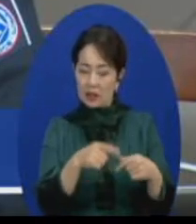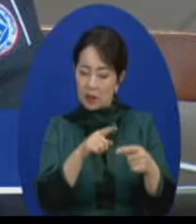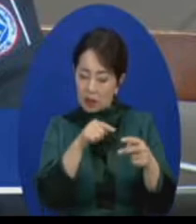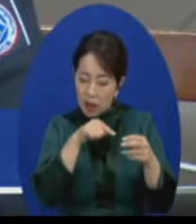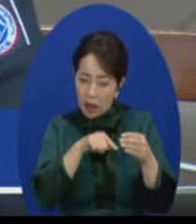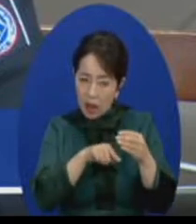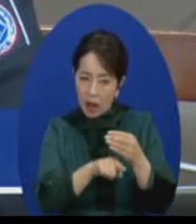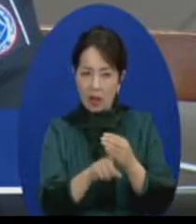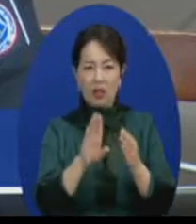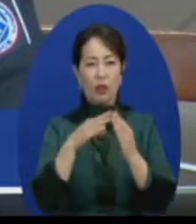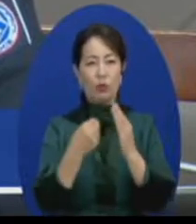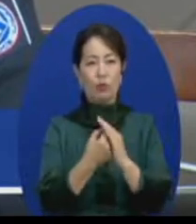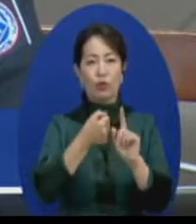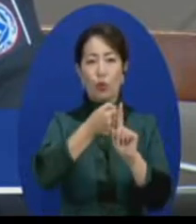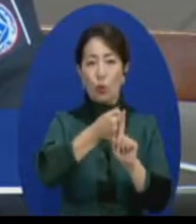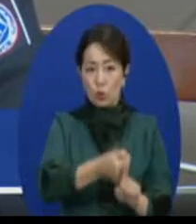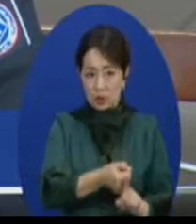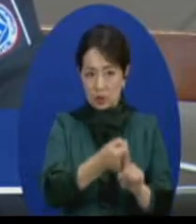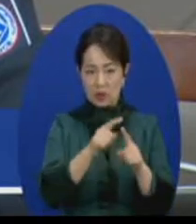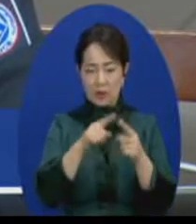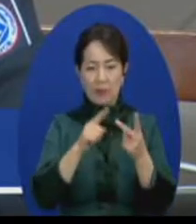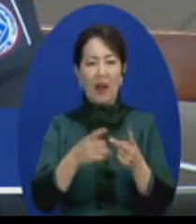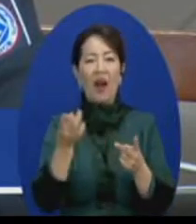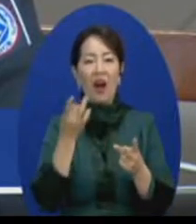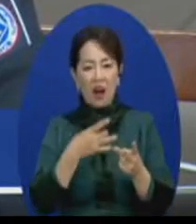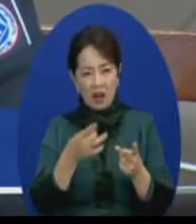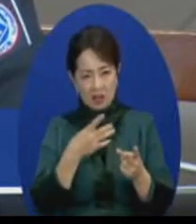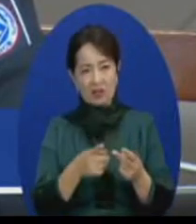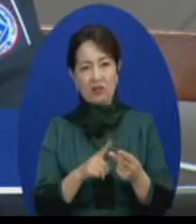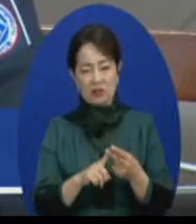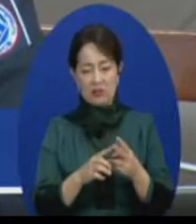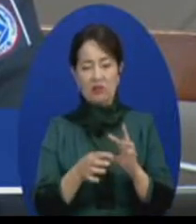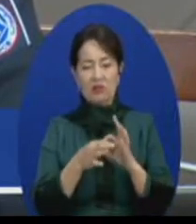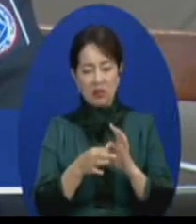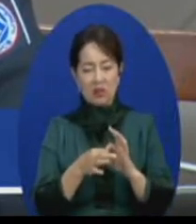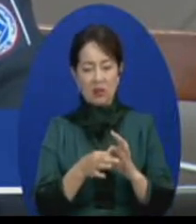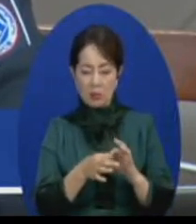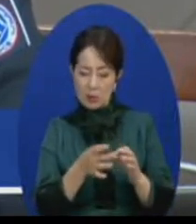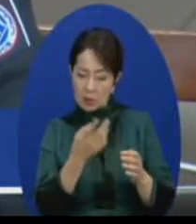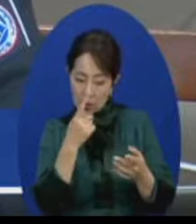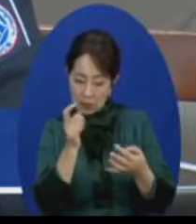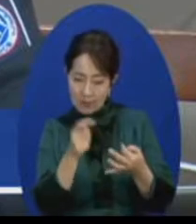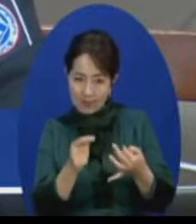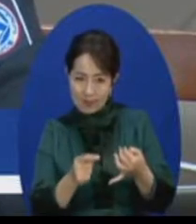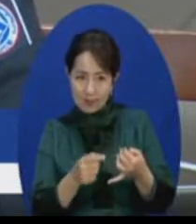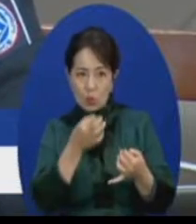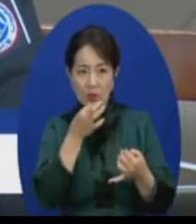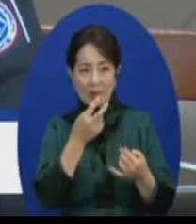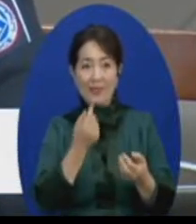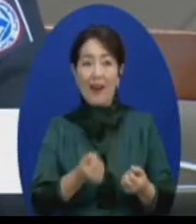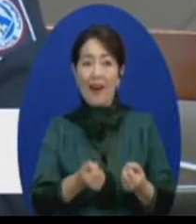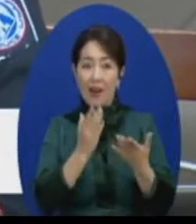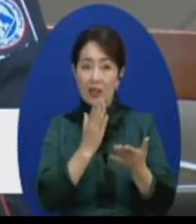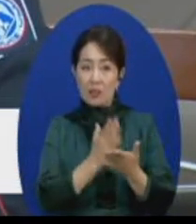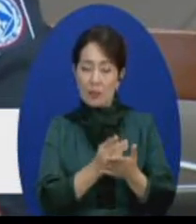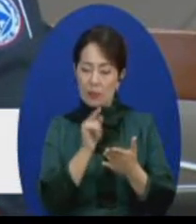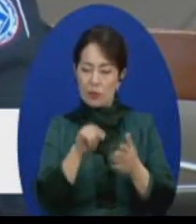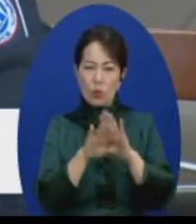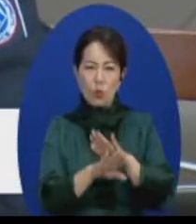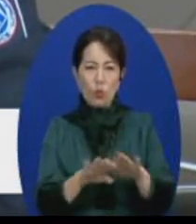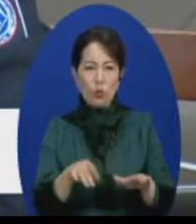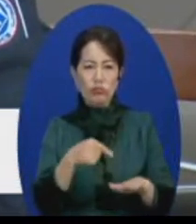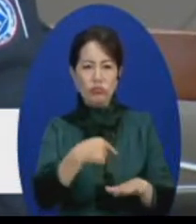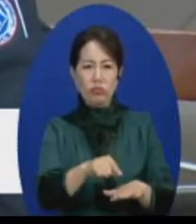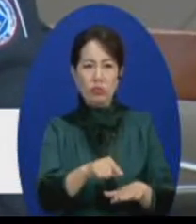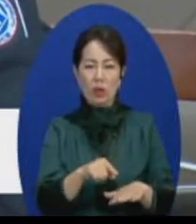гэрүүлийн хүч хийлээж За ихдээ таасан юм шалтгаанууд болсон байдаг тогтоодж байна. Тэгэхээр мэдээж энэ хүүхдүүд ямар